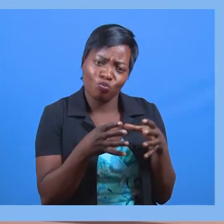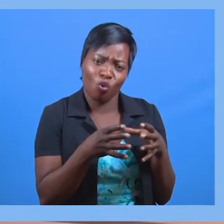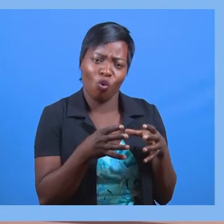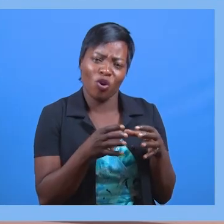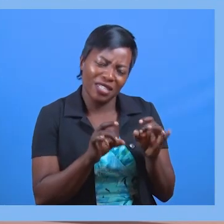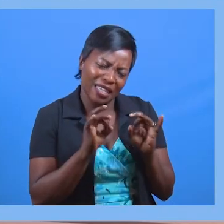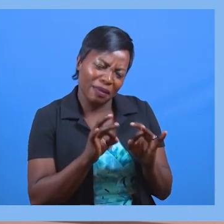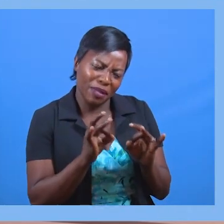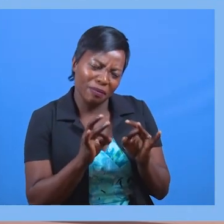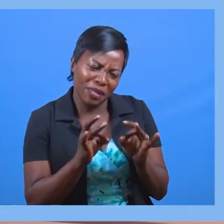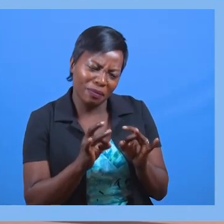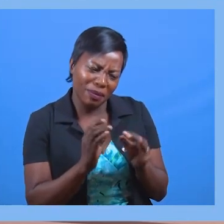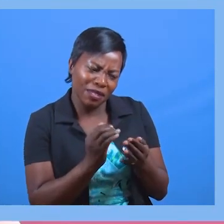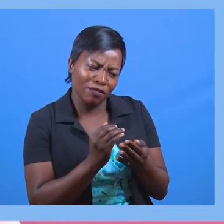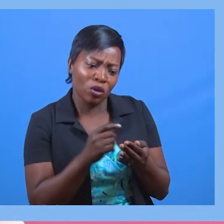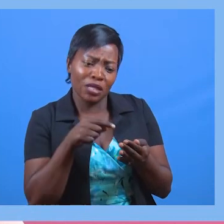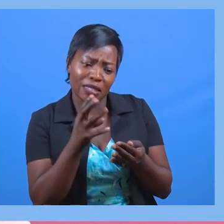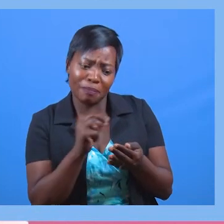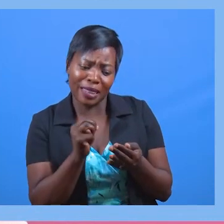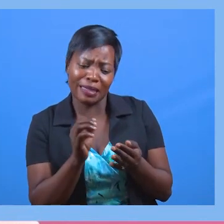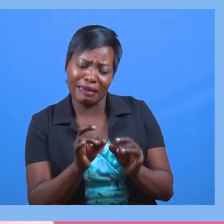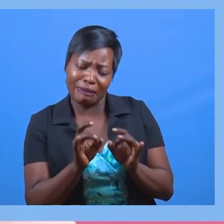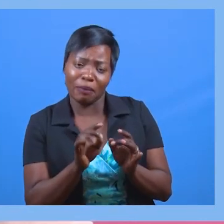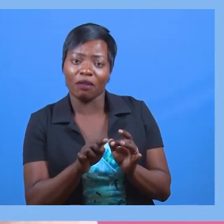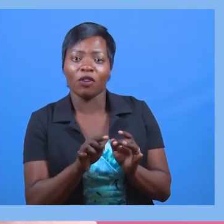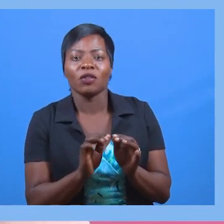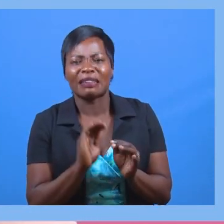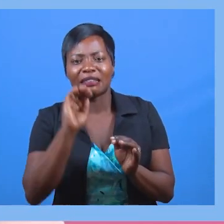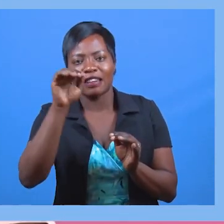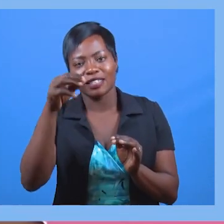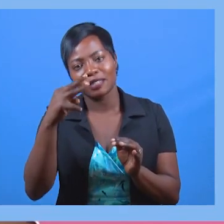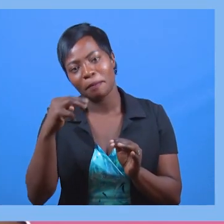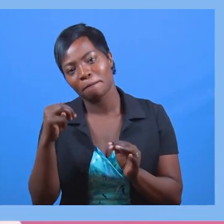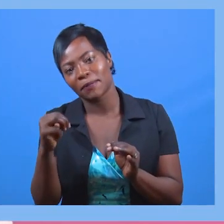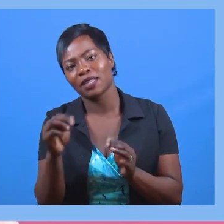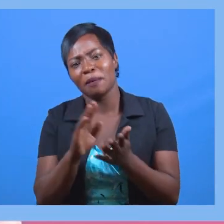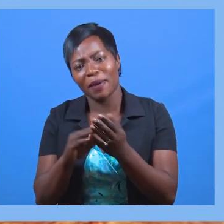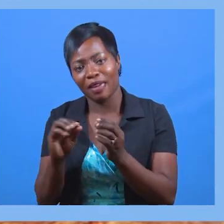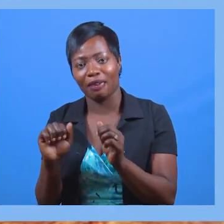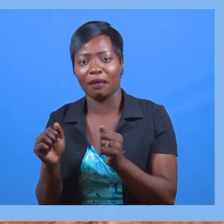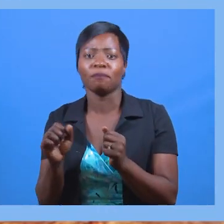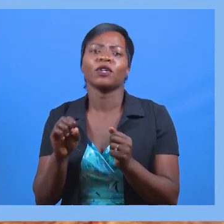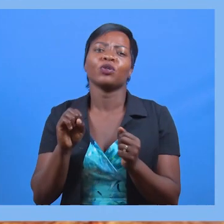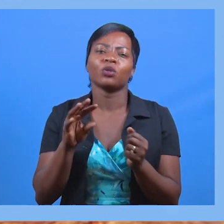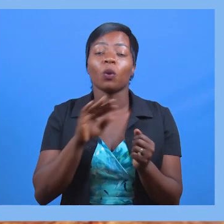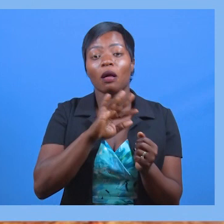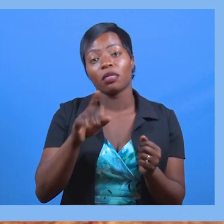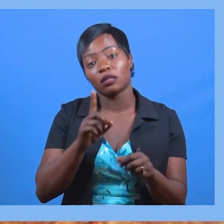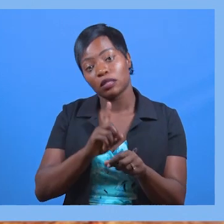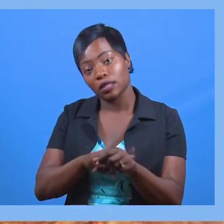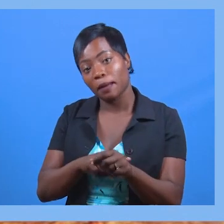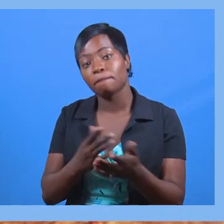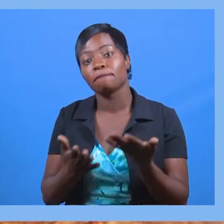risapera mwedzi usati wapera. Saka muchanoona kuti nedzimwe nguva vanhu vanosvika